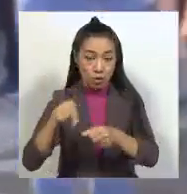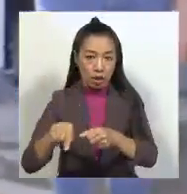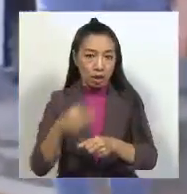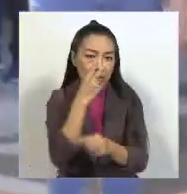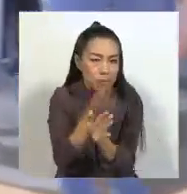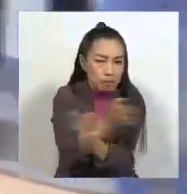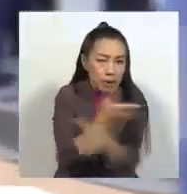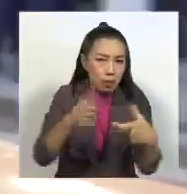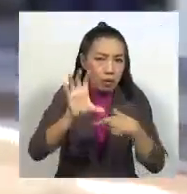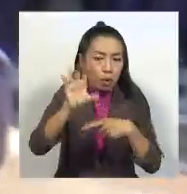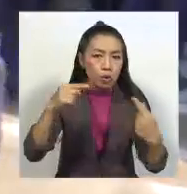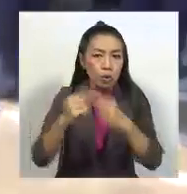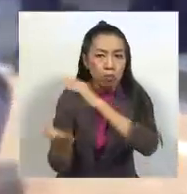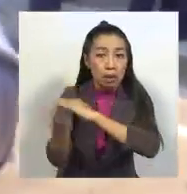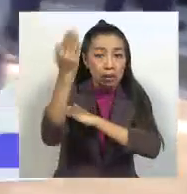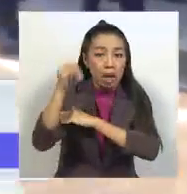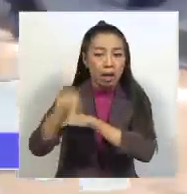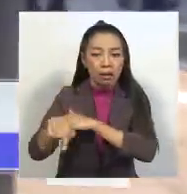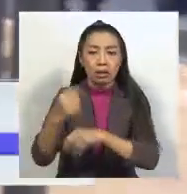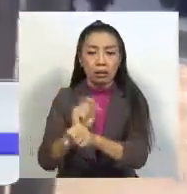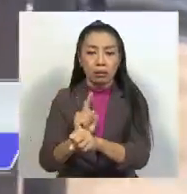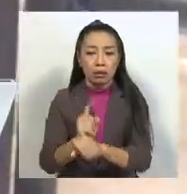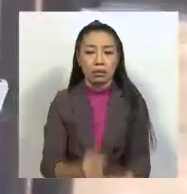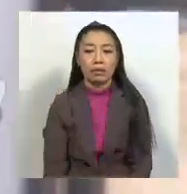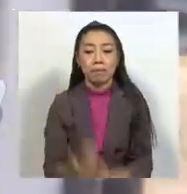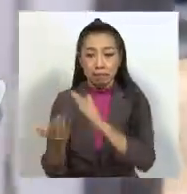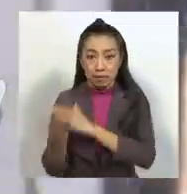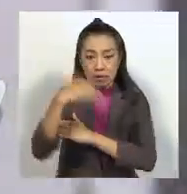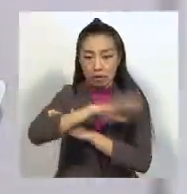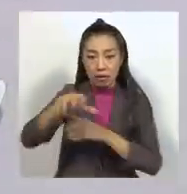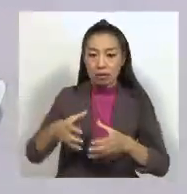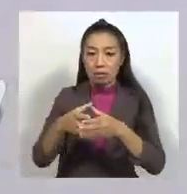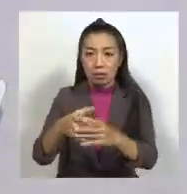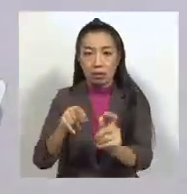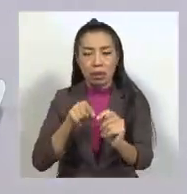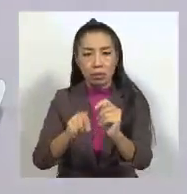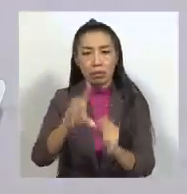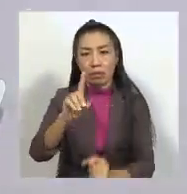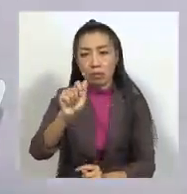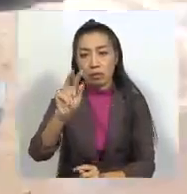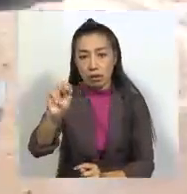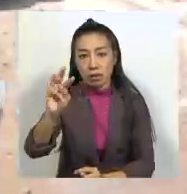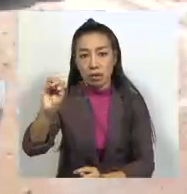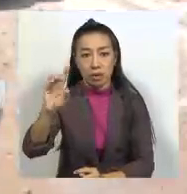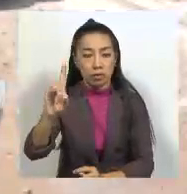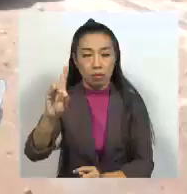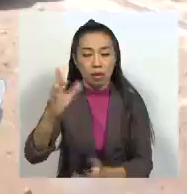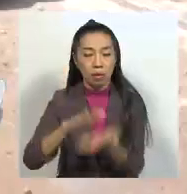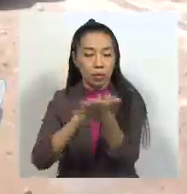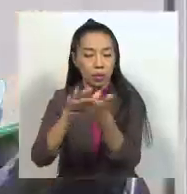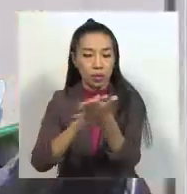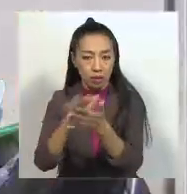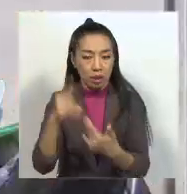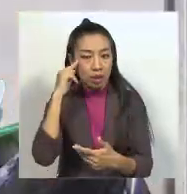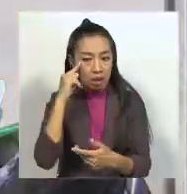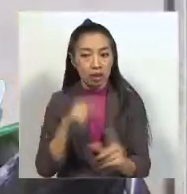ต่ช่วงเช้าที่เกิดขึ้นนะครับเมื่อเช้านะครับเจ้าหน้าที่ก็ลงพื้นที่ตำบลดอนมดแดงที่ขออภัยครับที่ตำบลหน้าเมืองอำเภอดอน